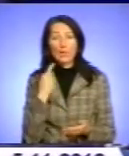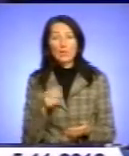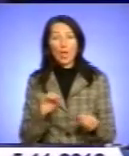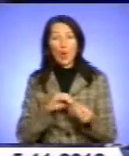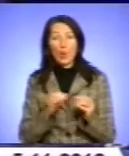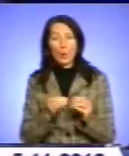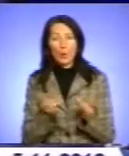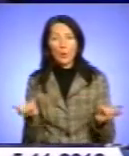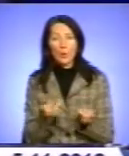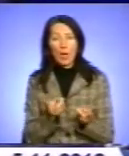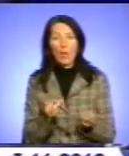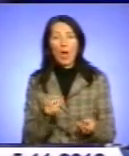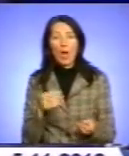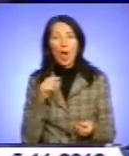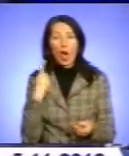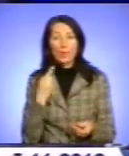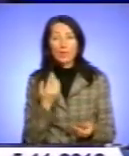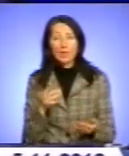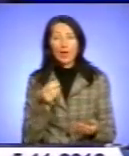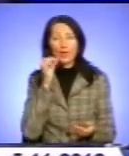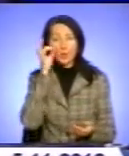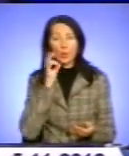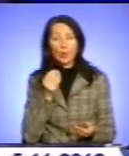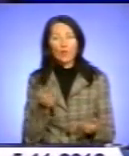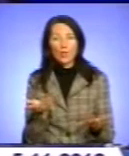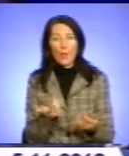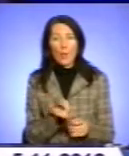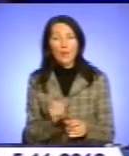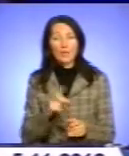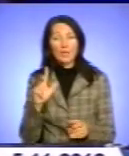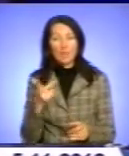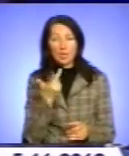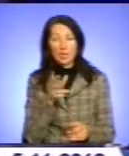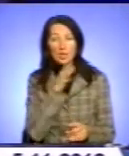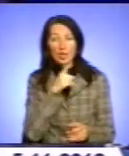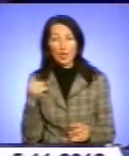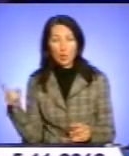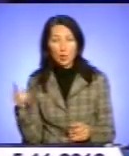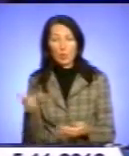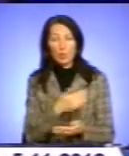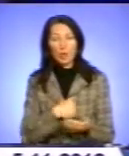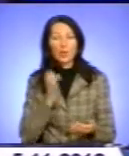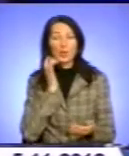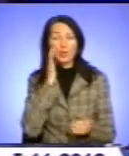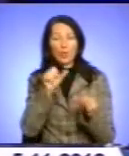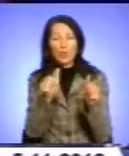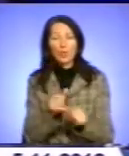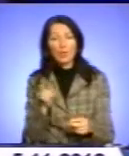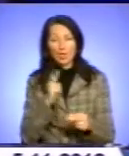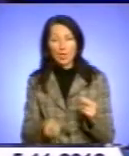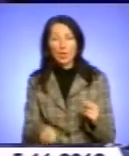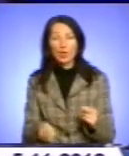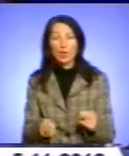продукті вже перевищили більше, ніж утричі. Сезон збирання цукрових буряків на завершенні. Проблем із заготівлею цієї